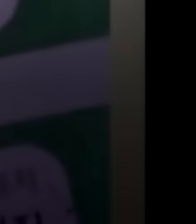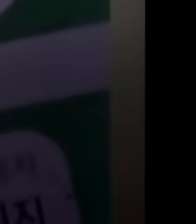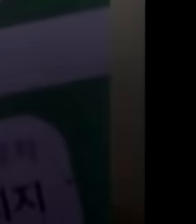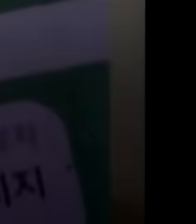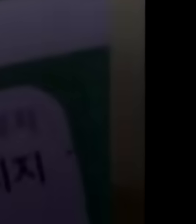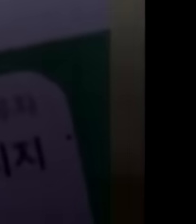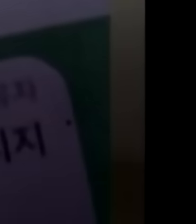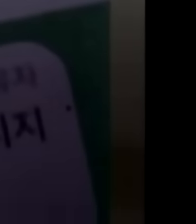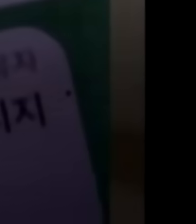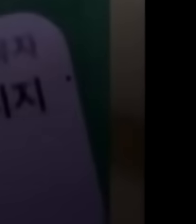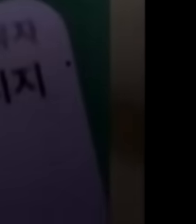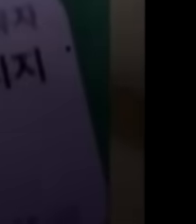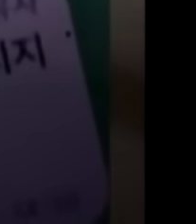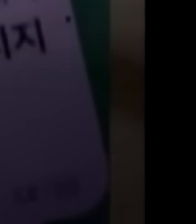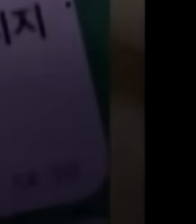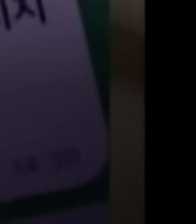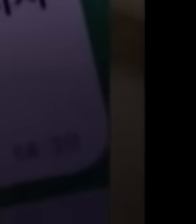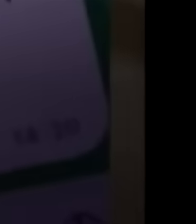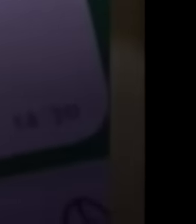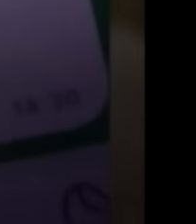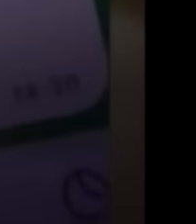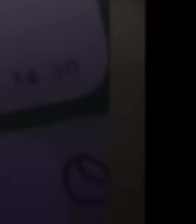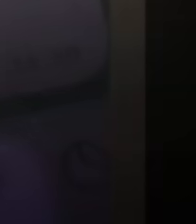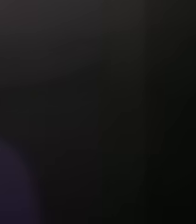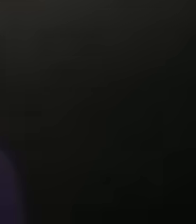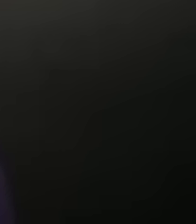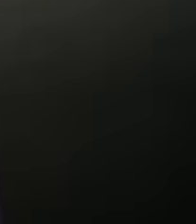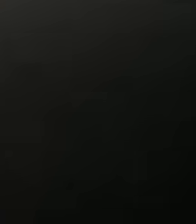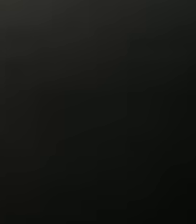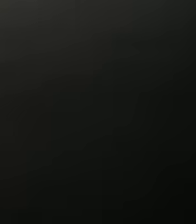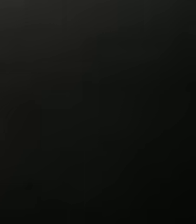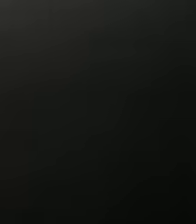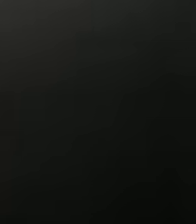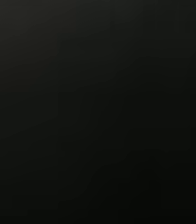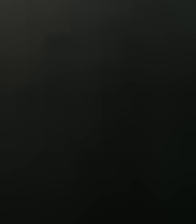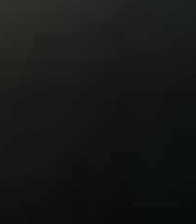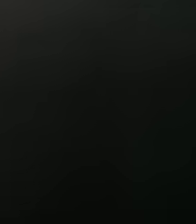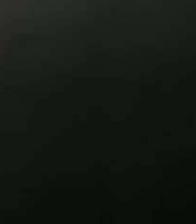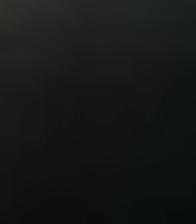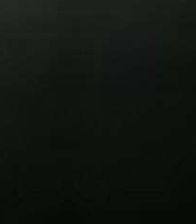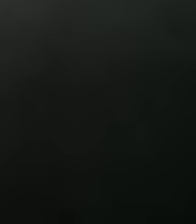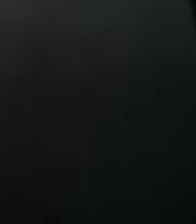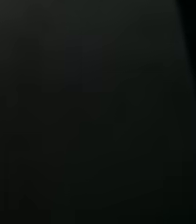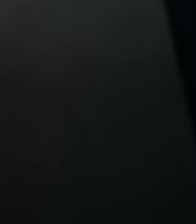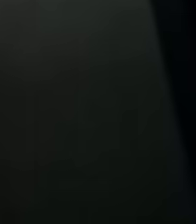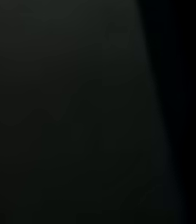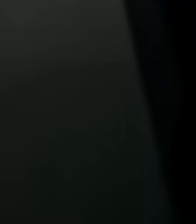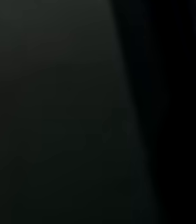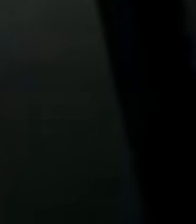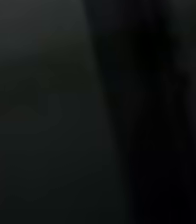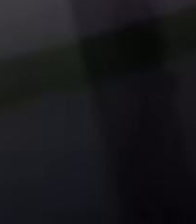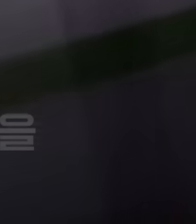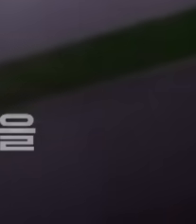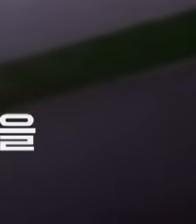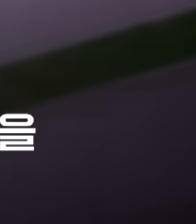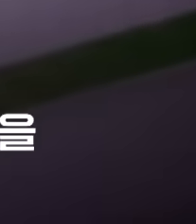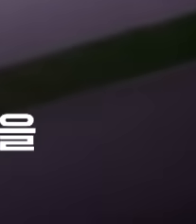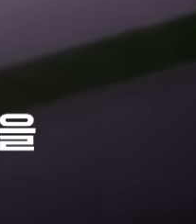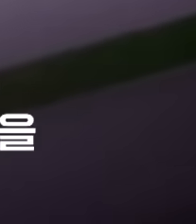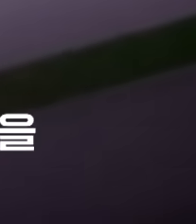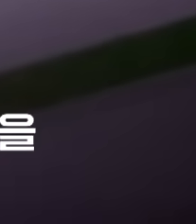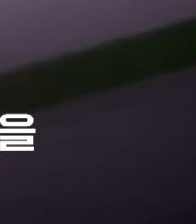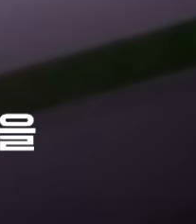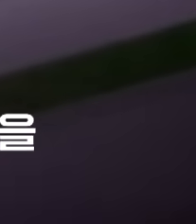있습니다. 최근 급속도로 퍼지고 있는 일명 겹지인방입니다. 겹치는 지인의 추격어입니다.